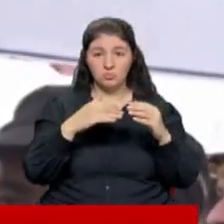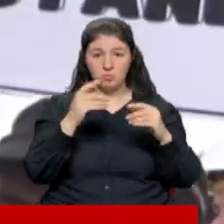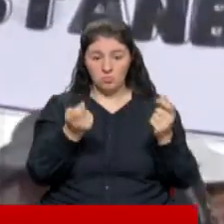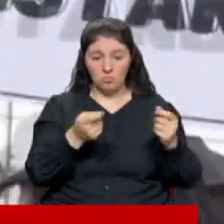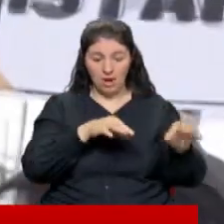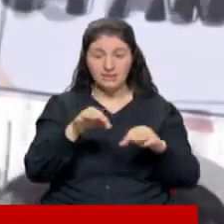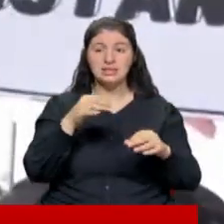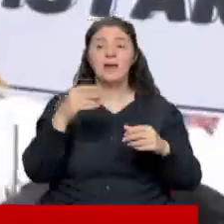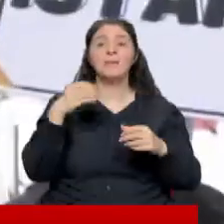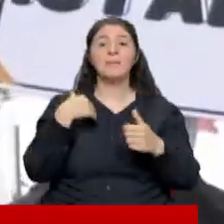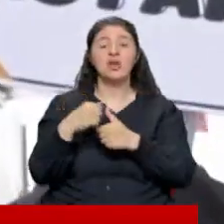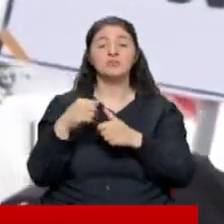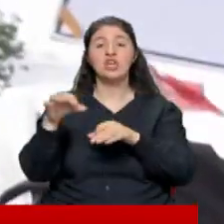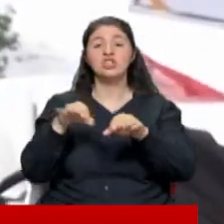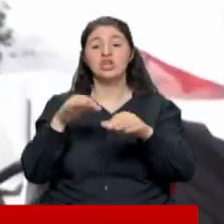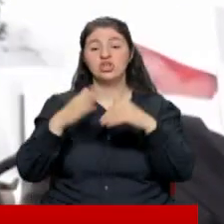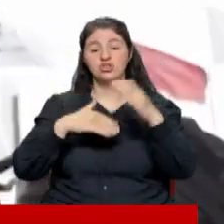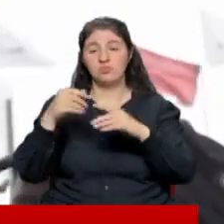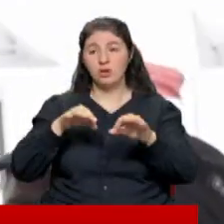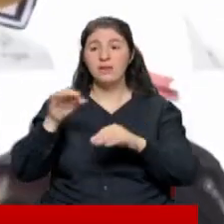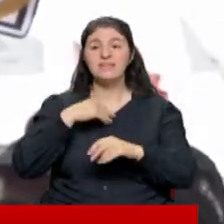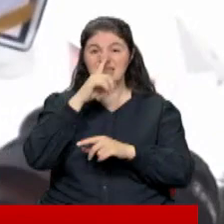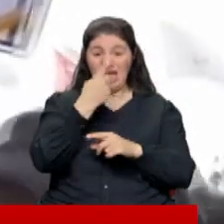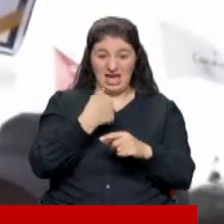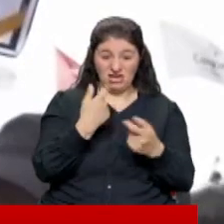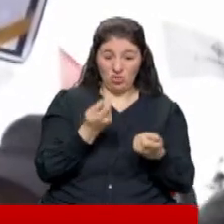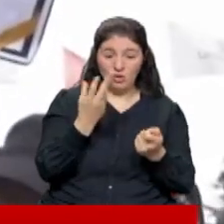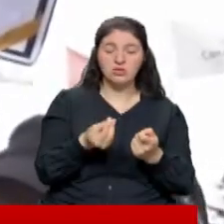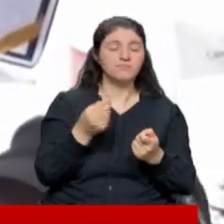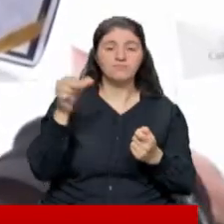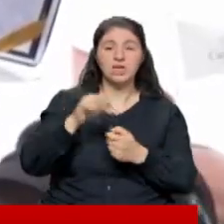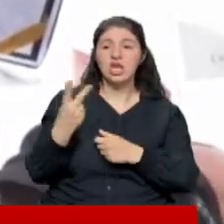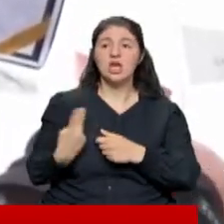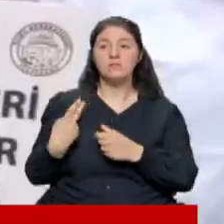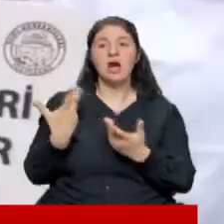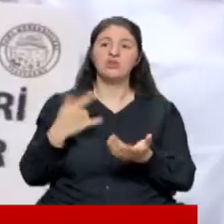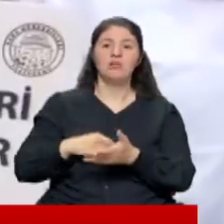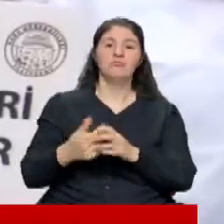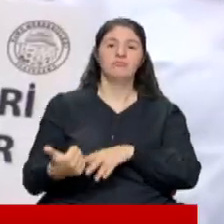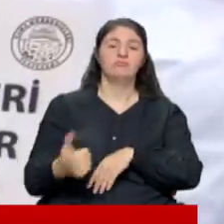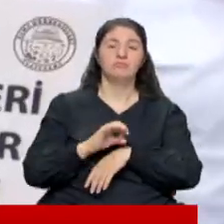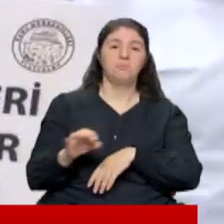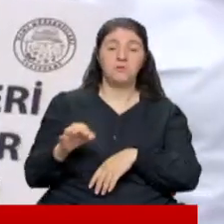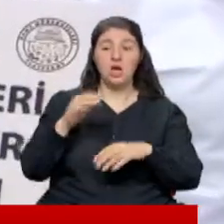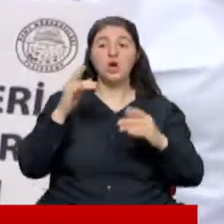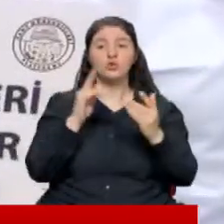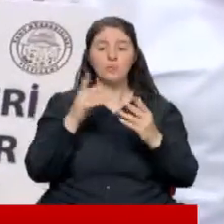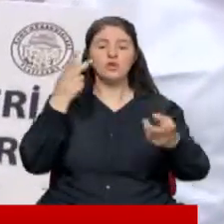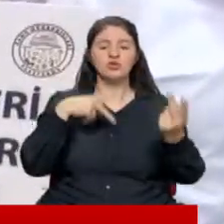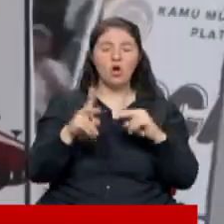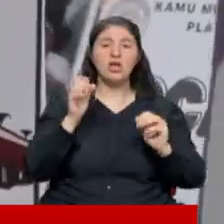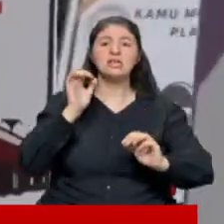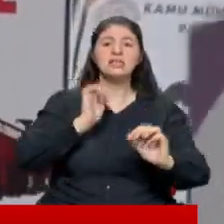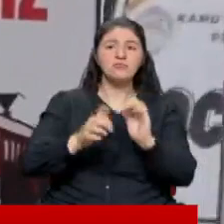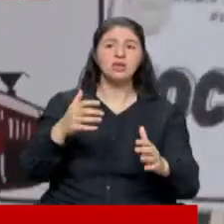beraber çalışıyoruz. Tek mühendis olarak çalışsaydım kesinlikle geçinemeyecektim. İki kişi ancak geçiniyoruz. Köprüler, otoyollar, savunma